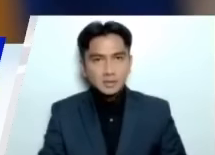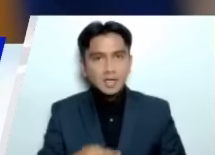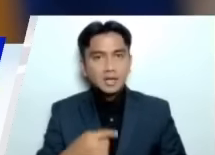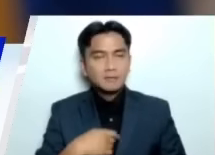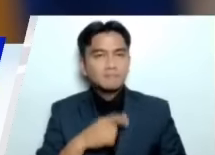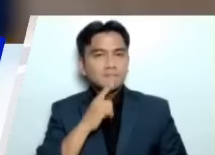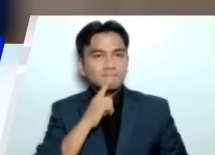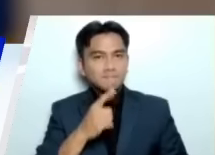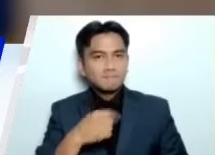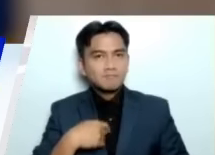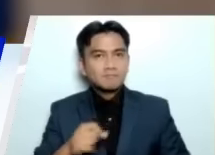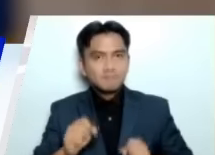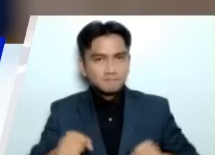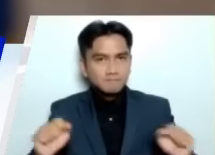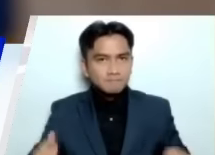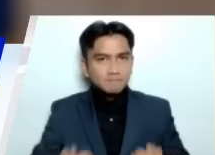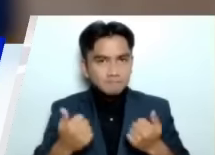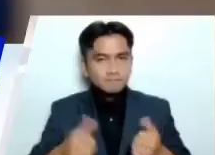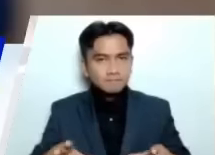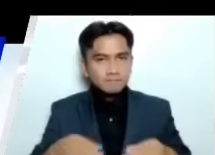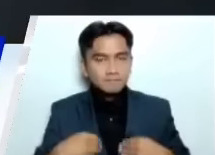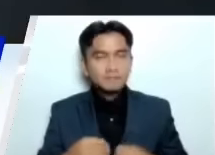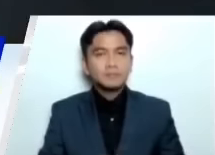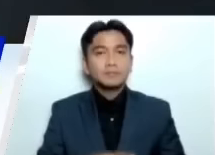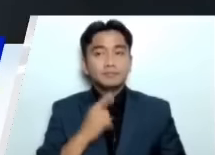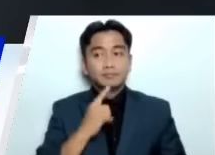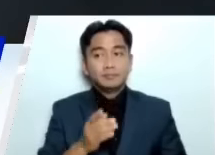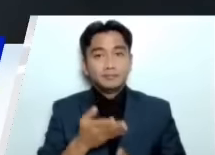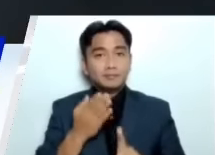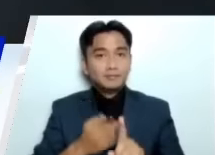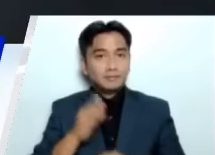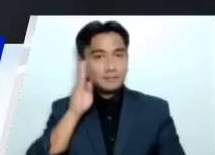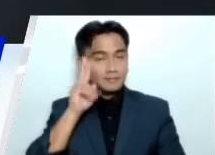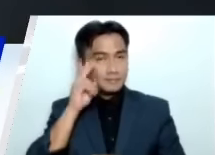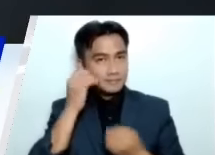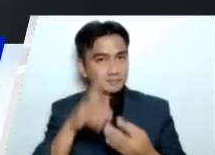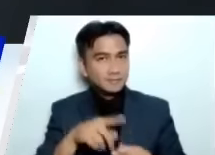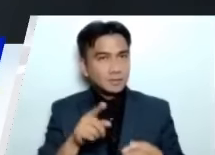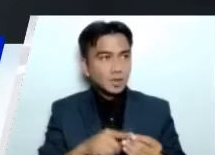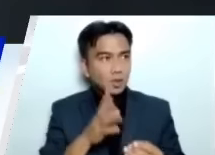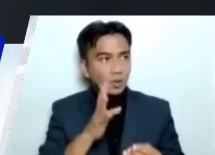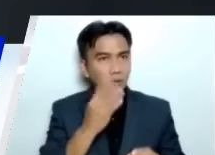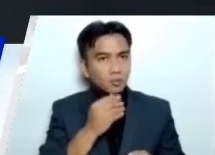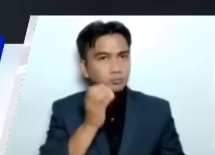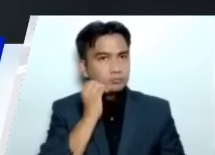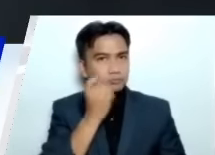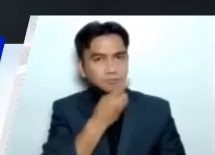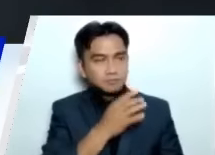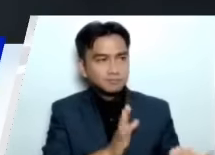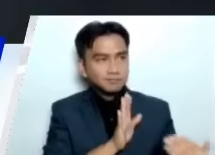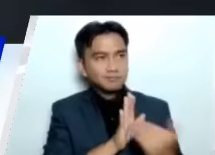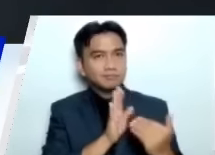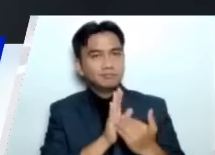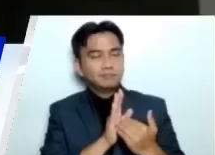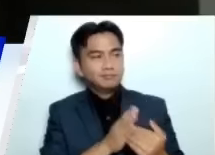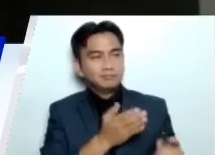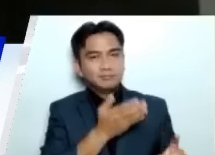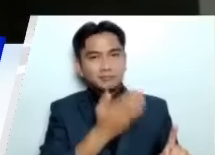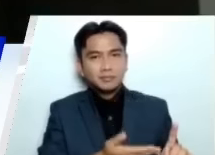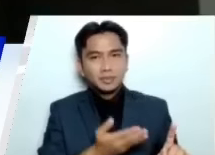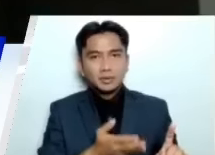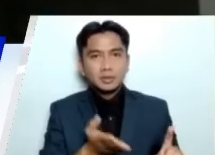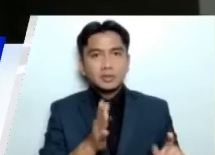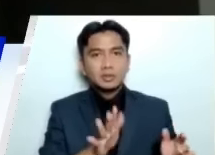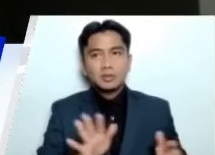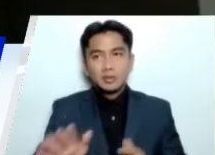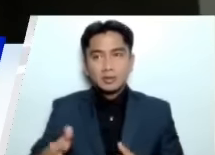papalagan. Yan ang sagot ni Pangulong Bongbong Marcos sa lantaran pagbabanta ni Vice President Sara Duterte sa kanyang buhay nitong weekend. May kinausap